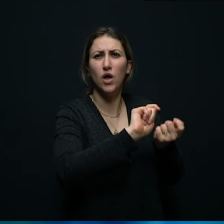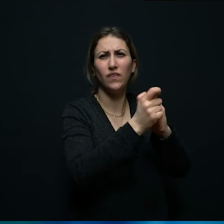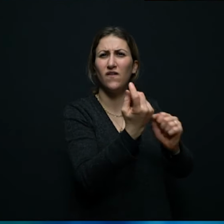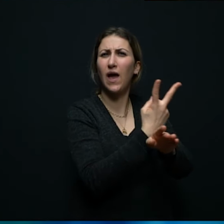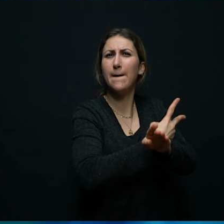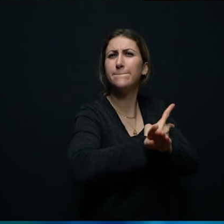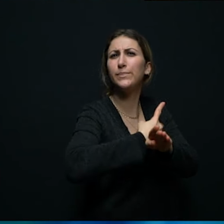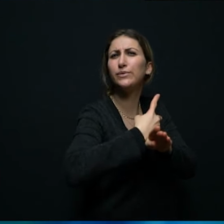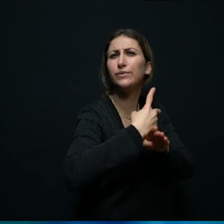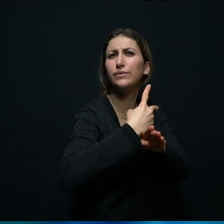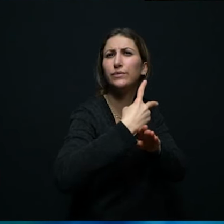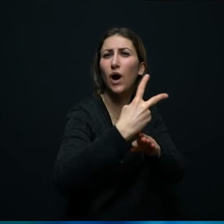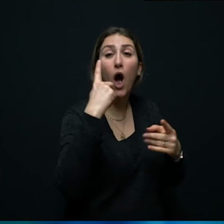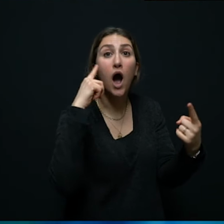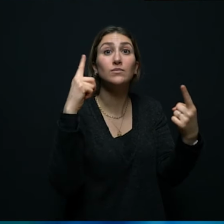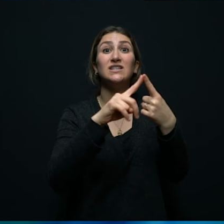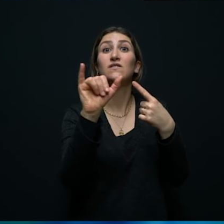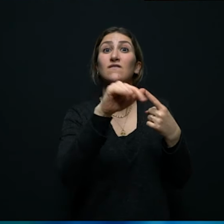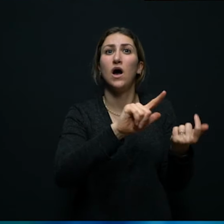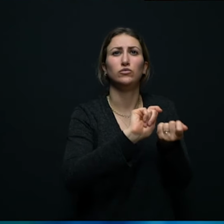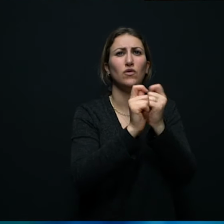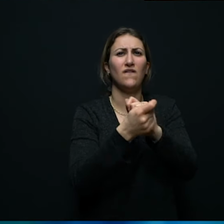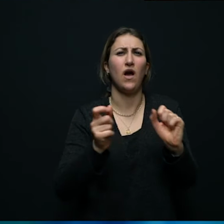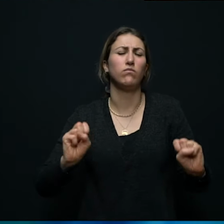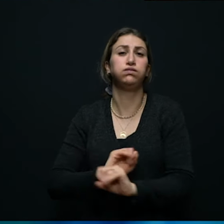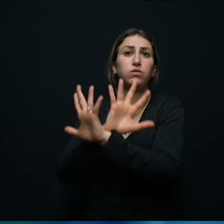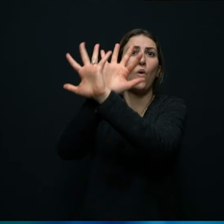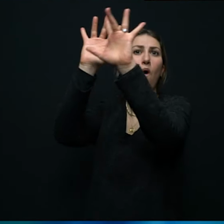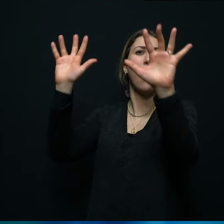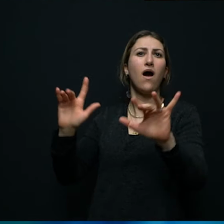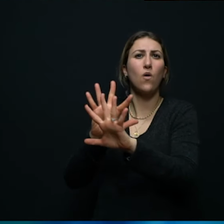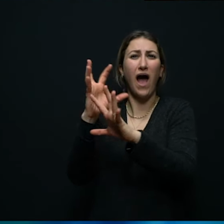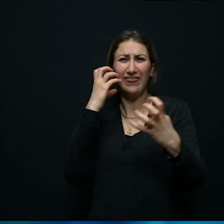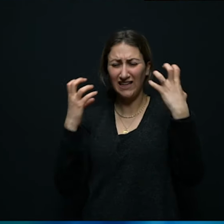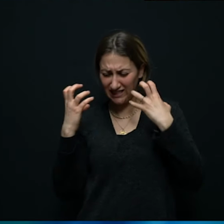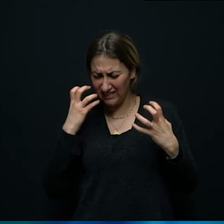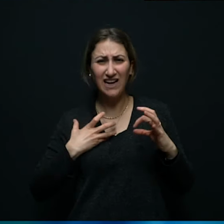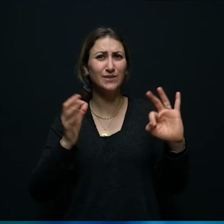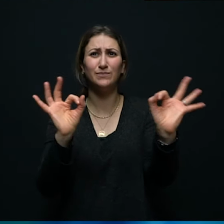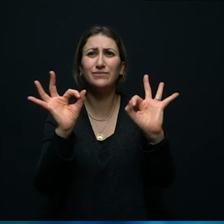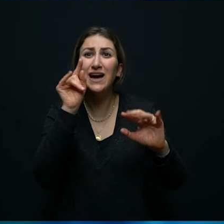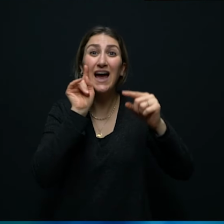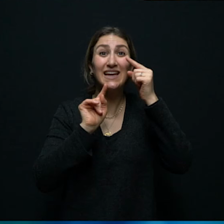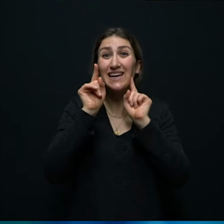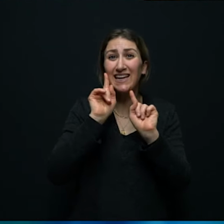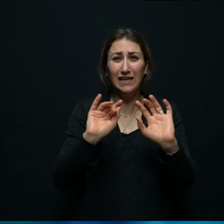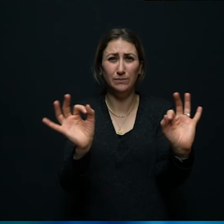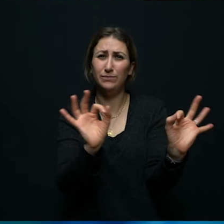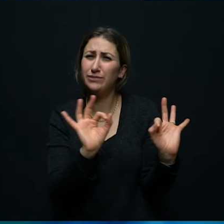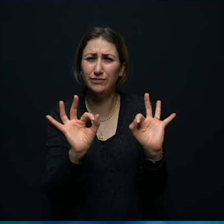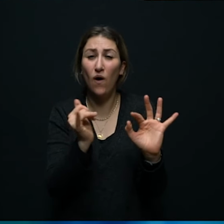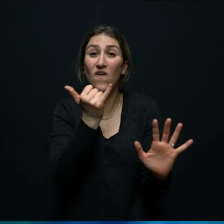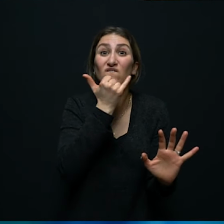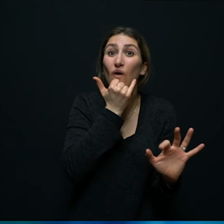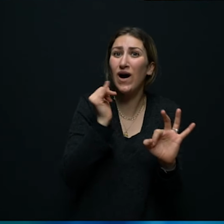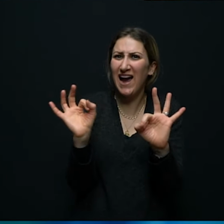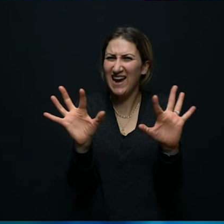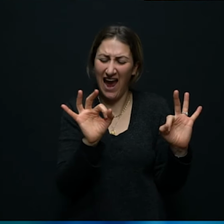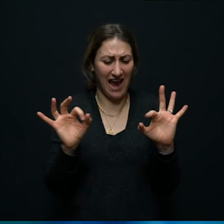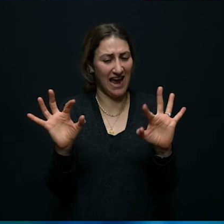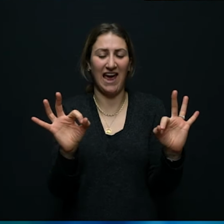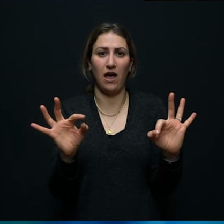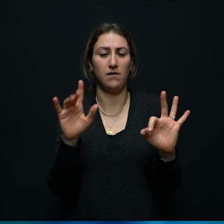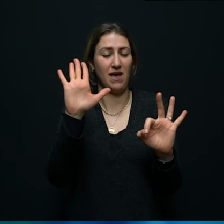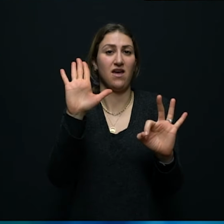voilà le projet de dieu pour chacun d'entre nous pour le le groupe que nous formons qui s'appelle église il veut